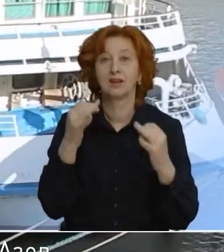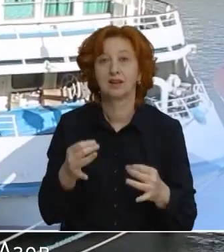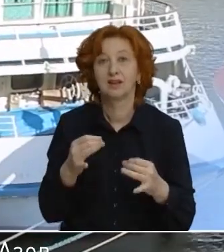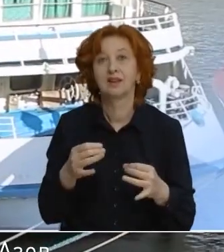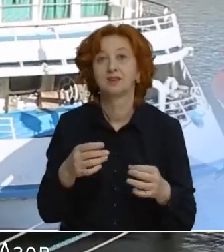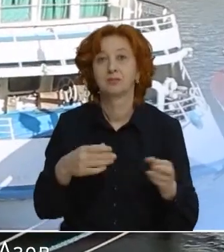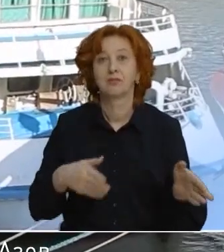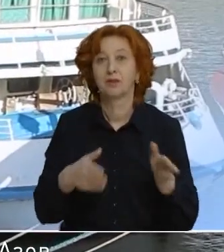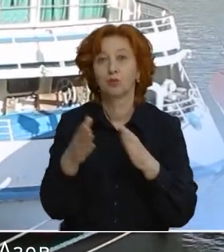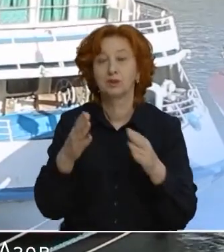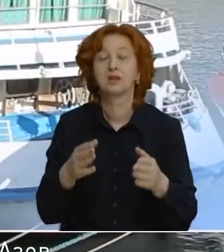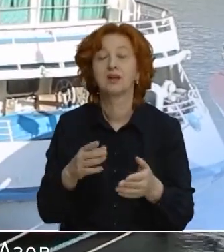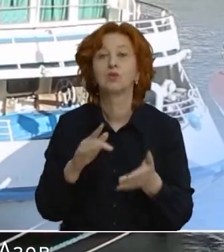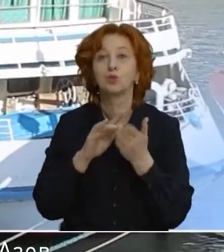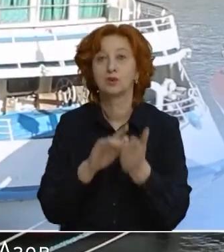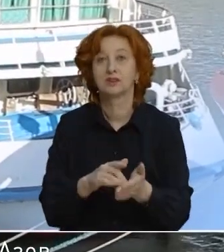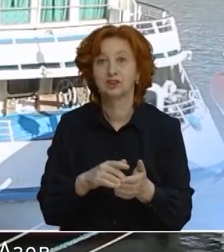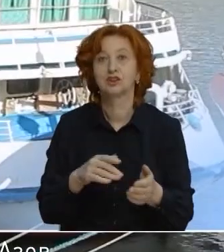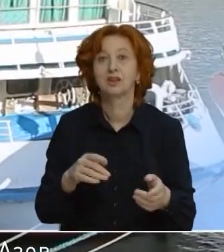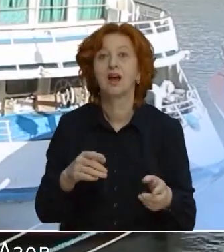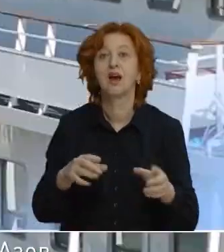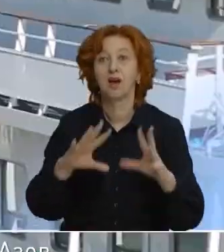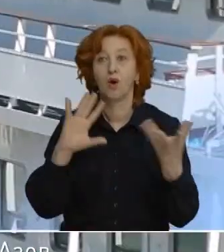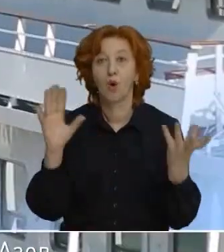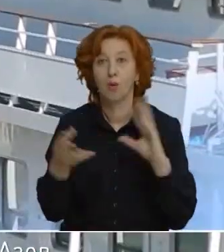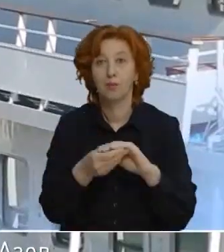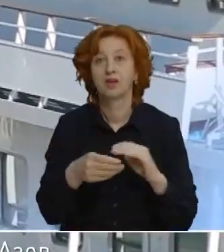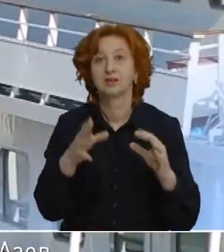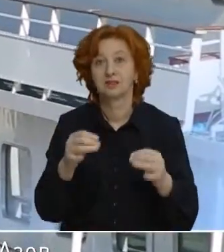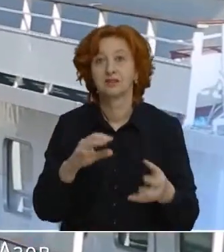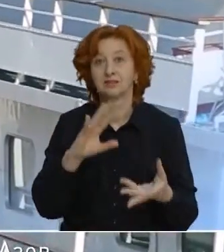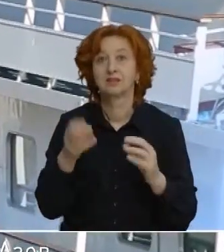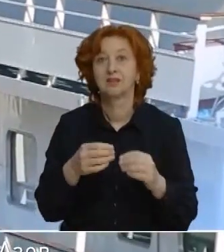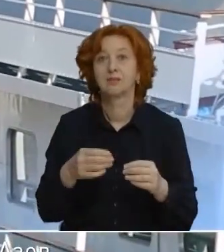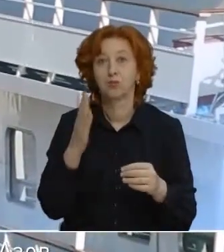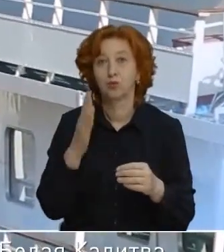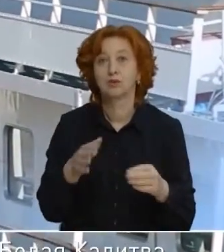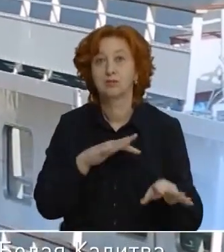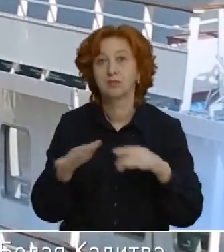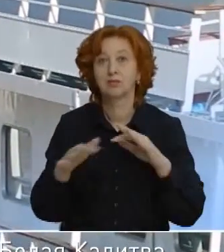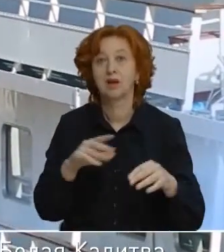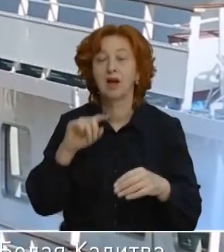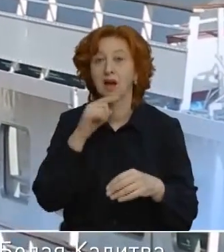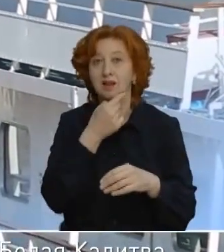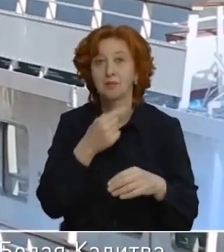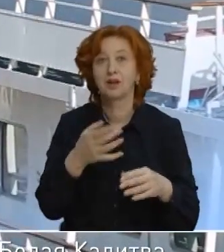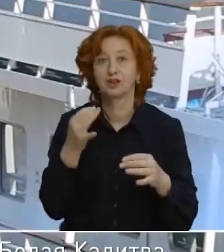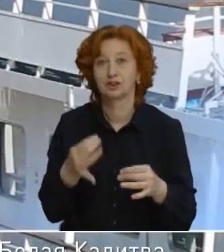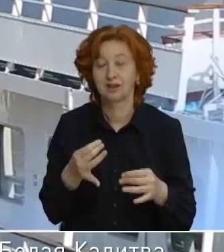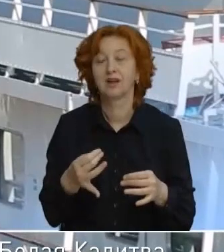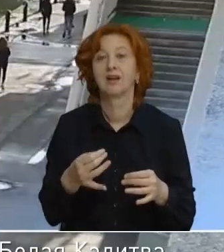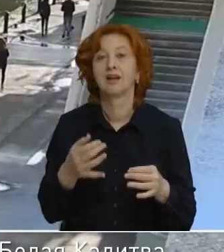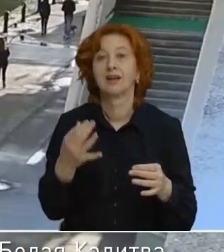по городам античного наследия, этнографическим комплексам, винодельням с дегустацией, гастрономические туры и отдых на